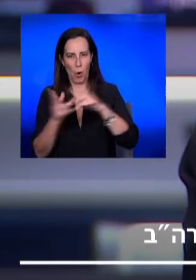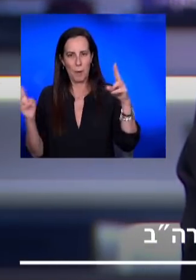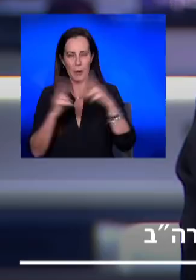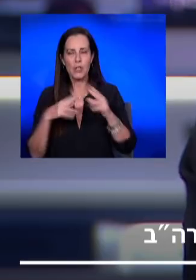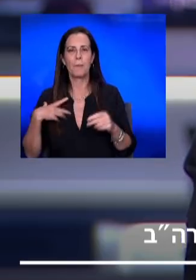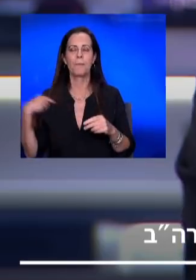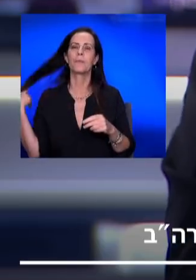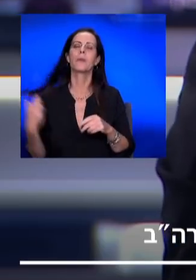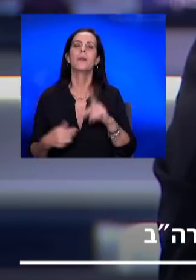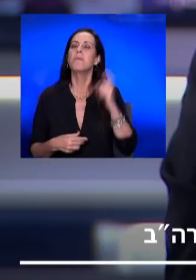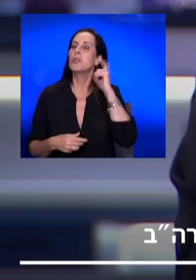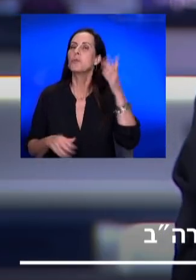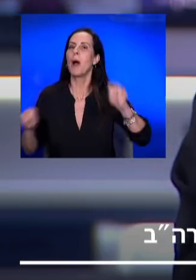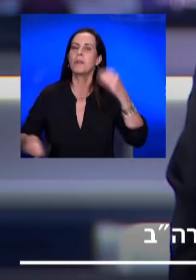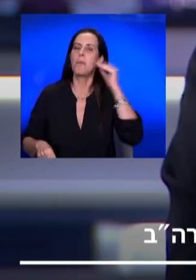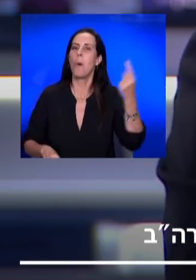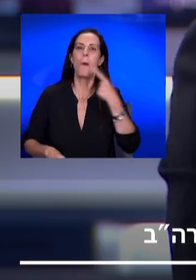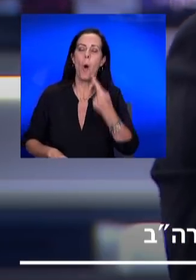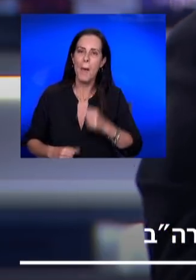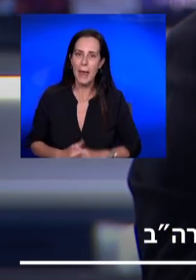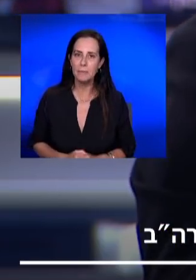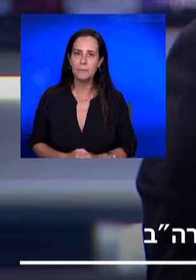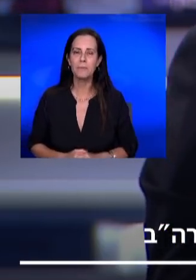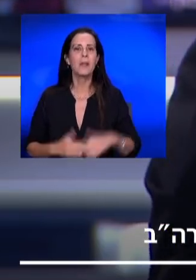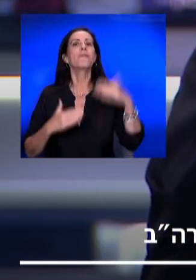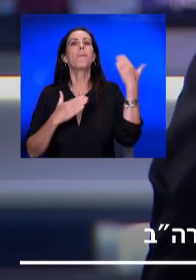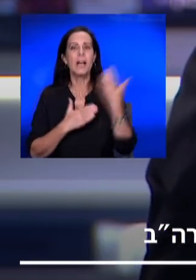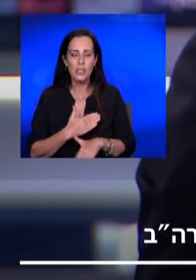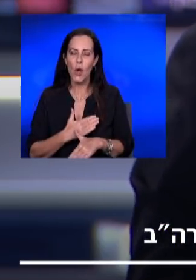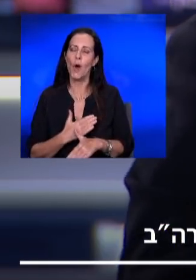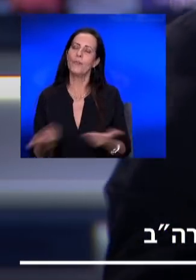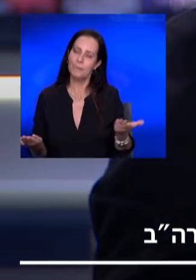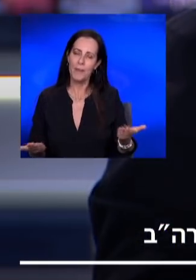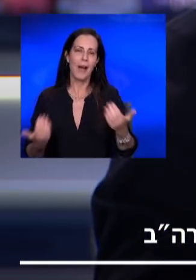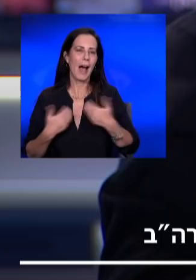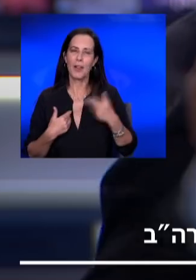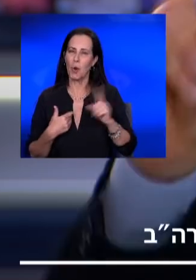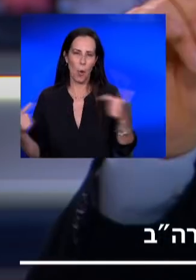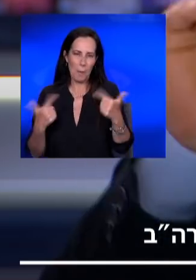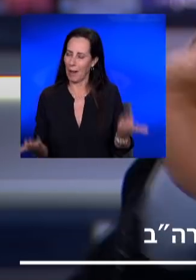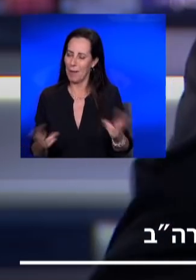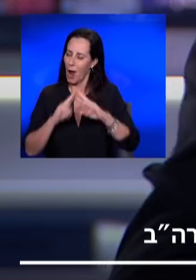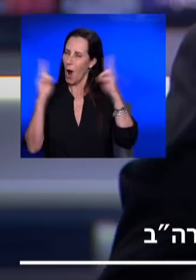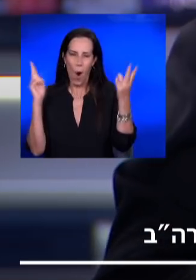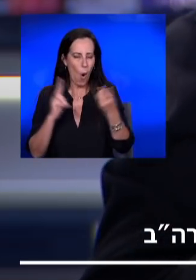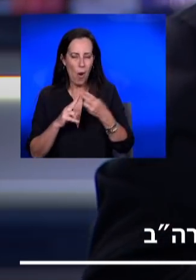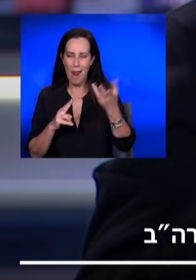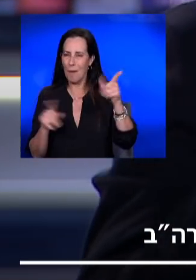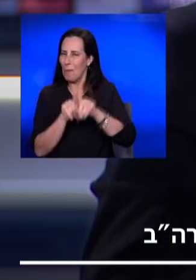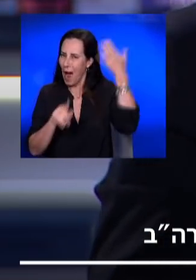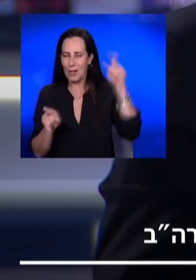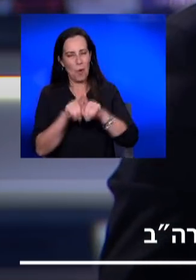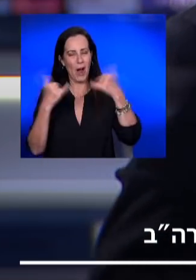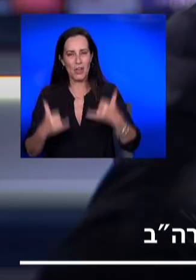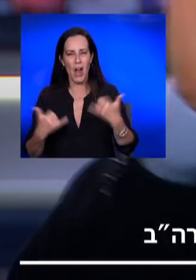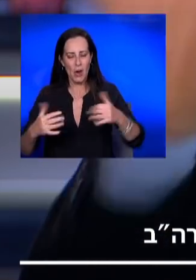ז'נבה, ונשמע מביידן מה הוא אומר. ובסופו של דבר, צריך לזכור, אנחנו לא במלחמה הקרה, העולם הבין גושי של אז לא קיים. היום